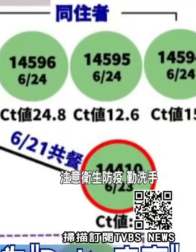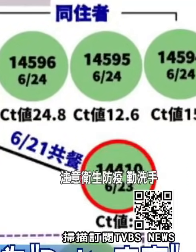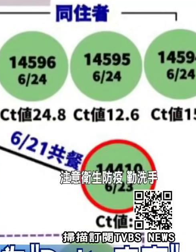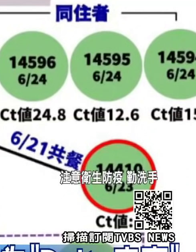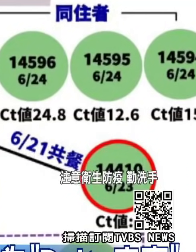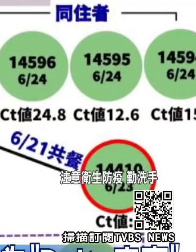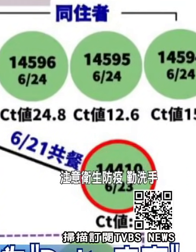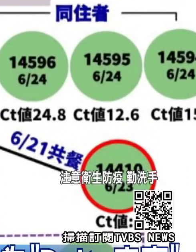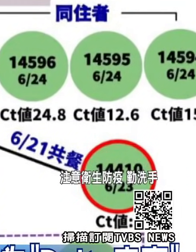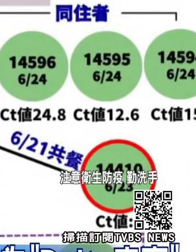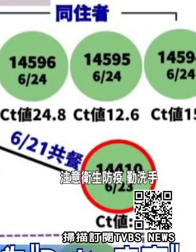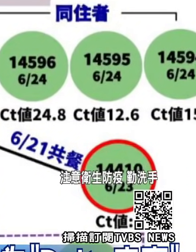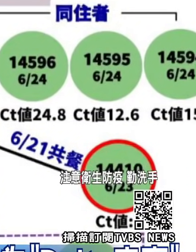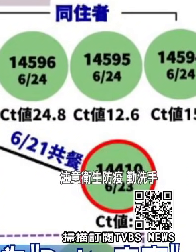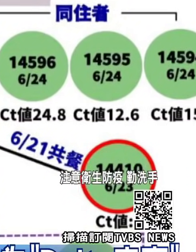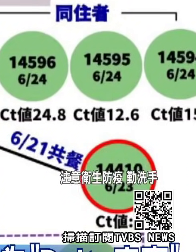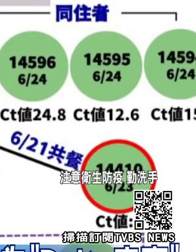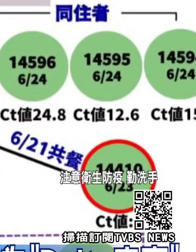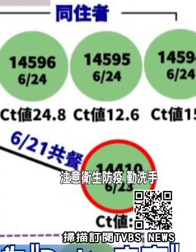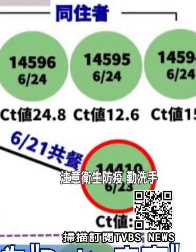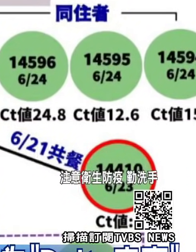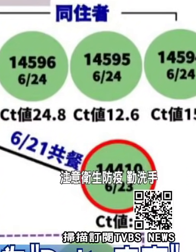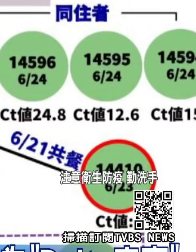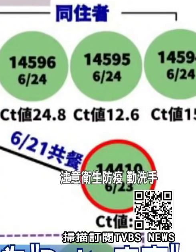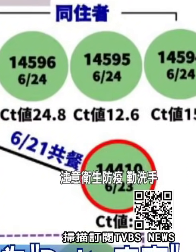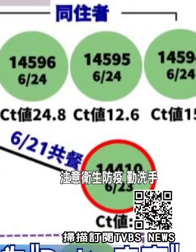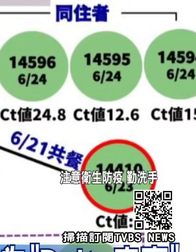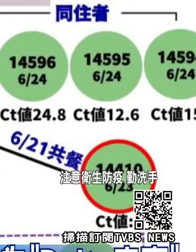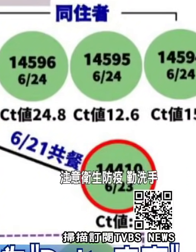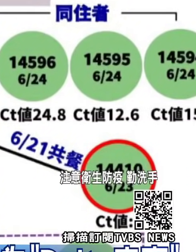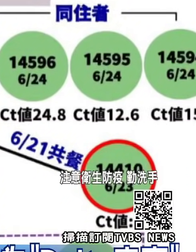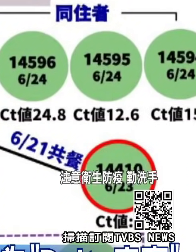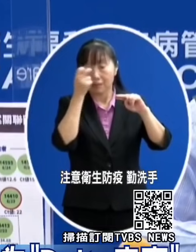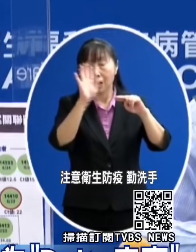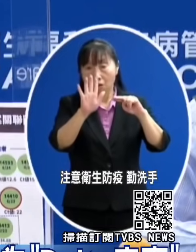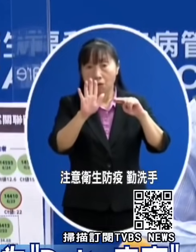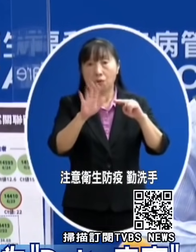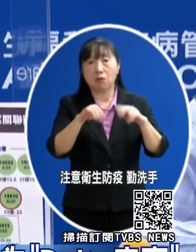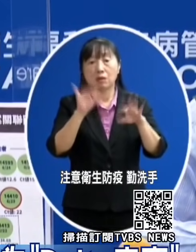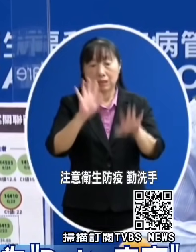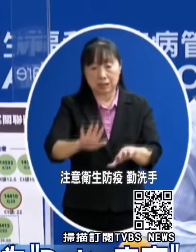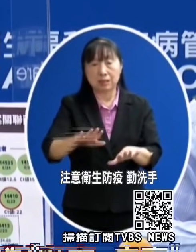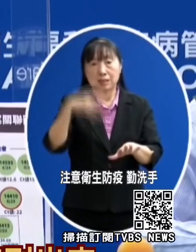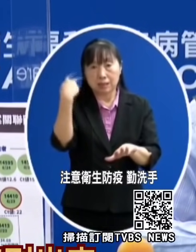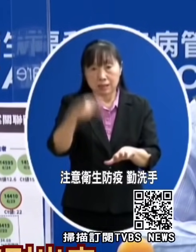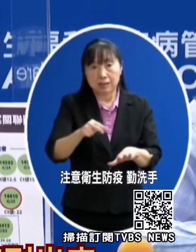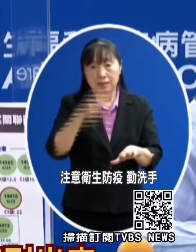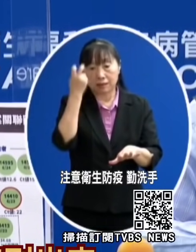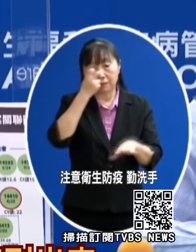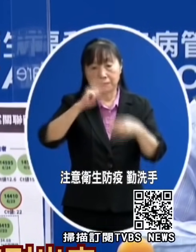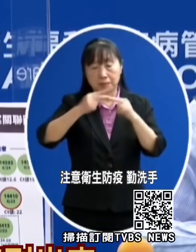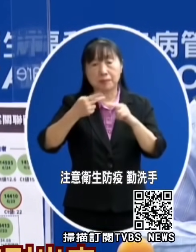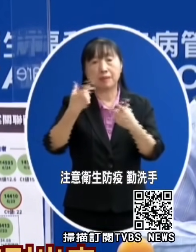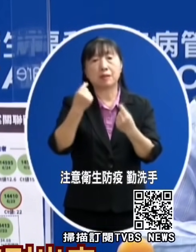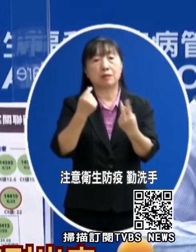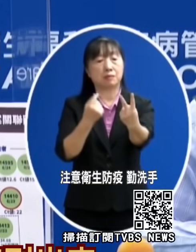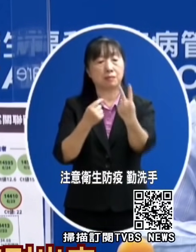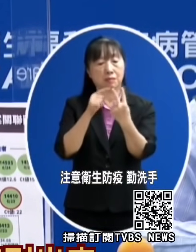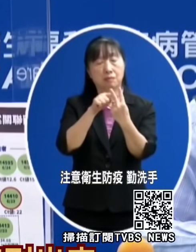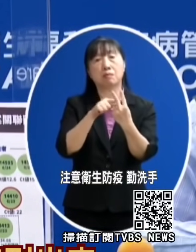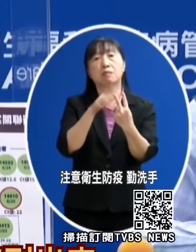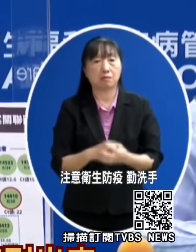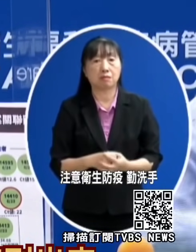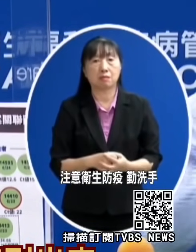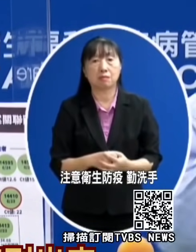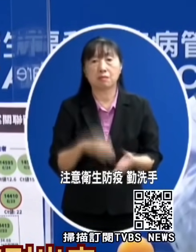诊，其中根据基因定序确认有8例是印度变种病毒株。 我们又多验出2个的基因